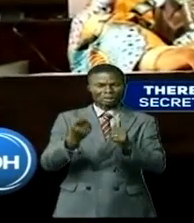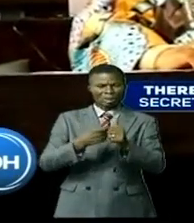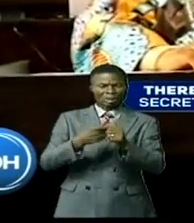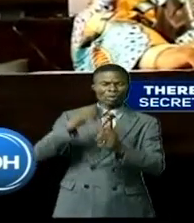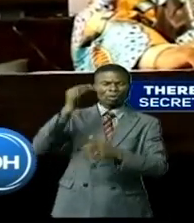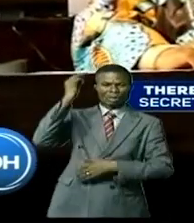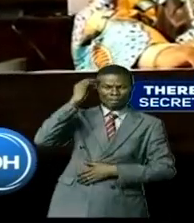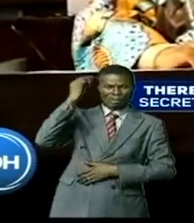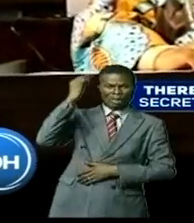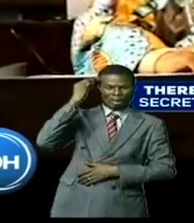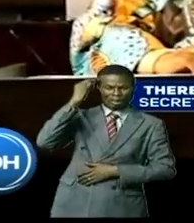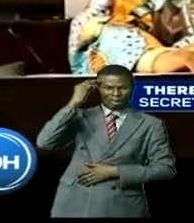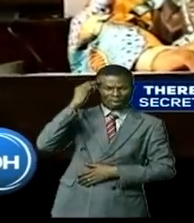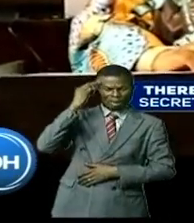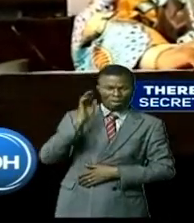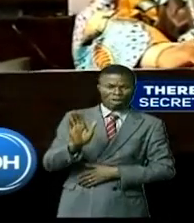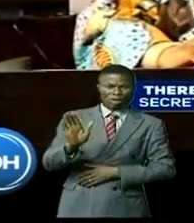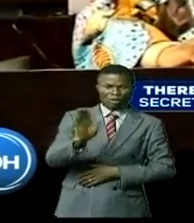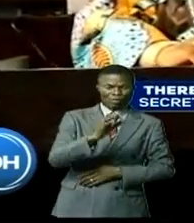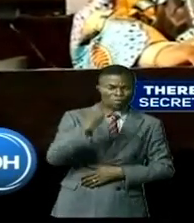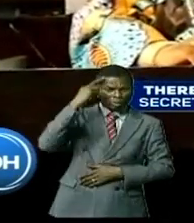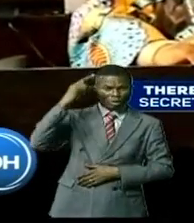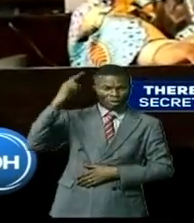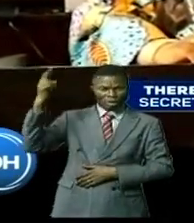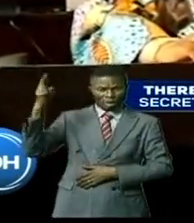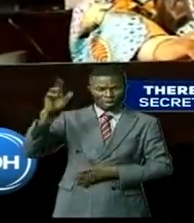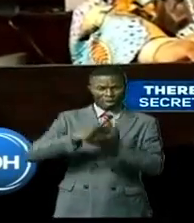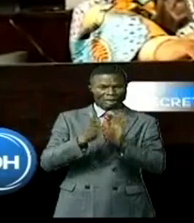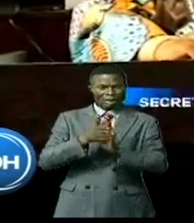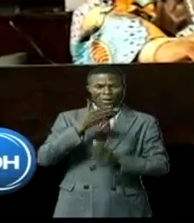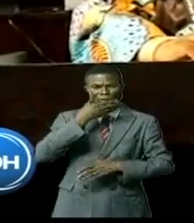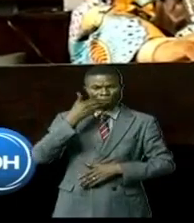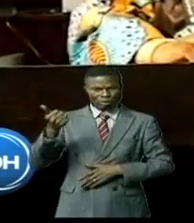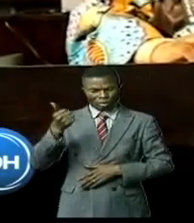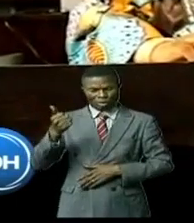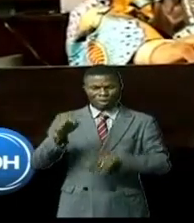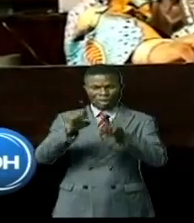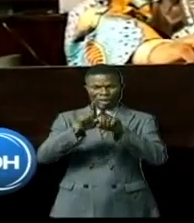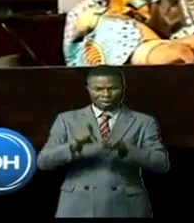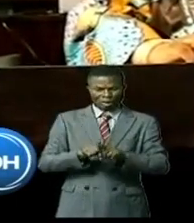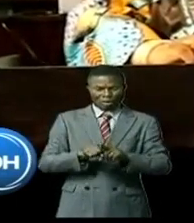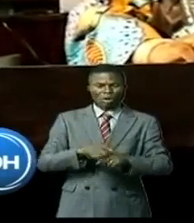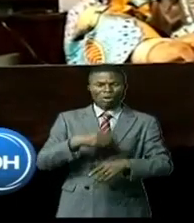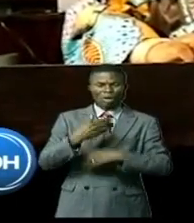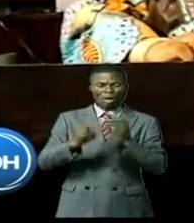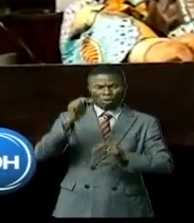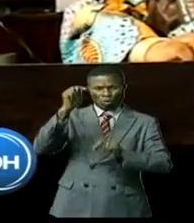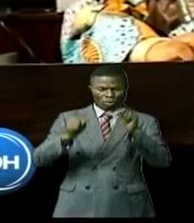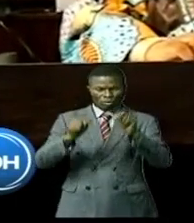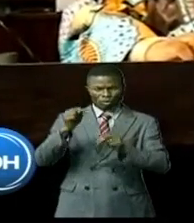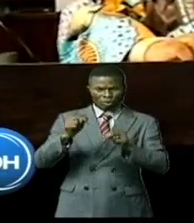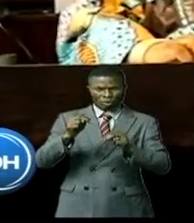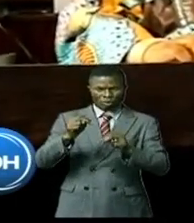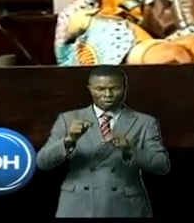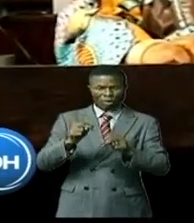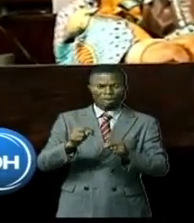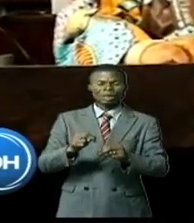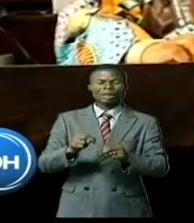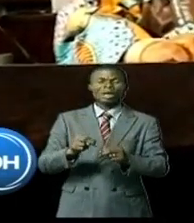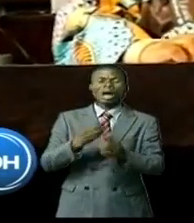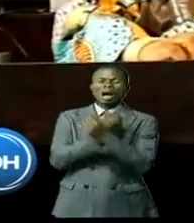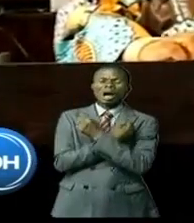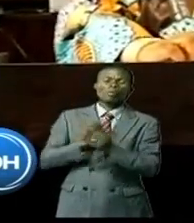mentalité, votre rôle présentement est d'impulser un nouveau élan du